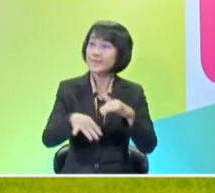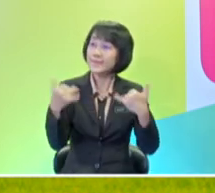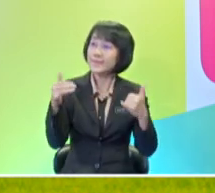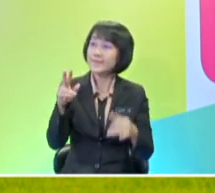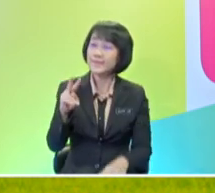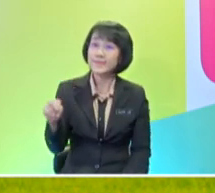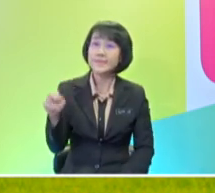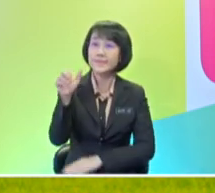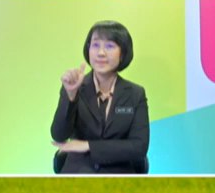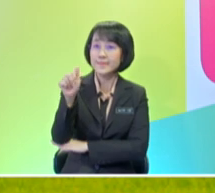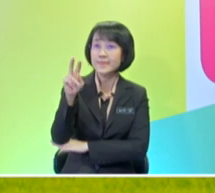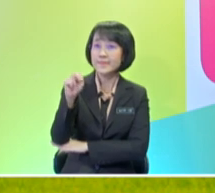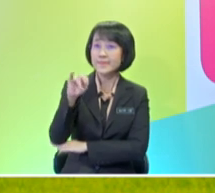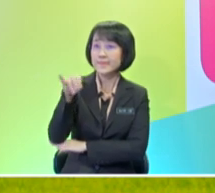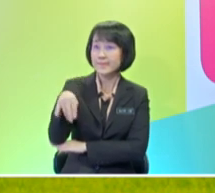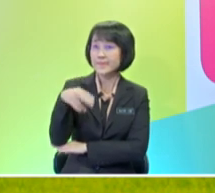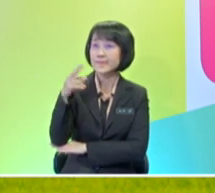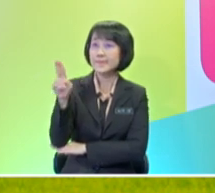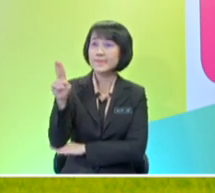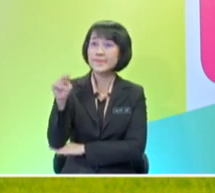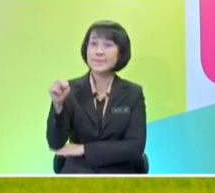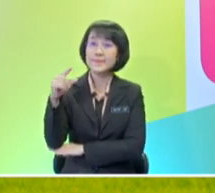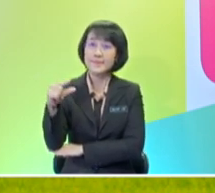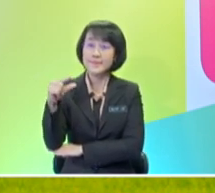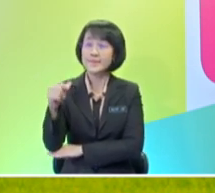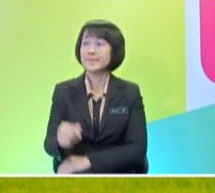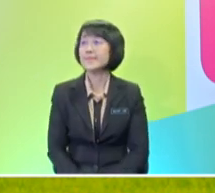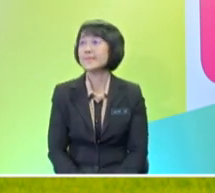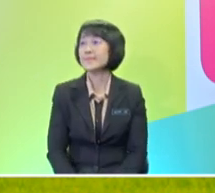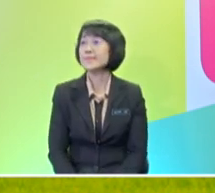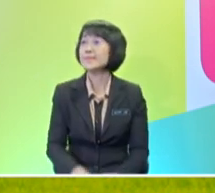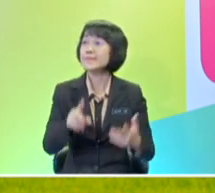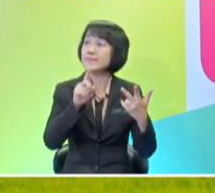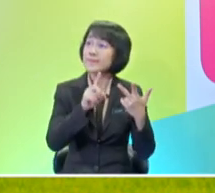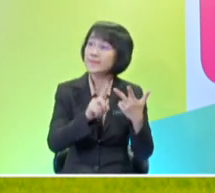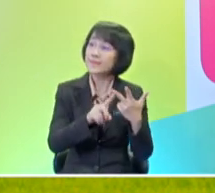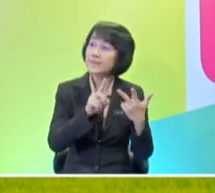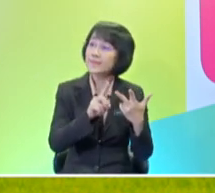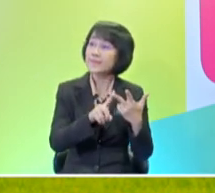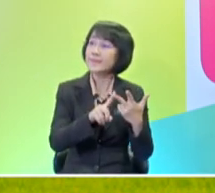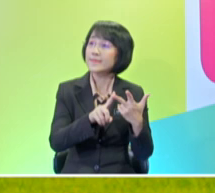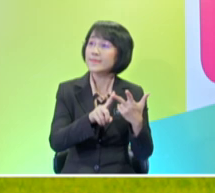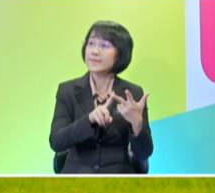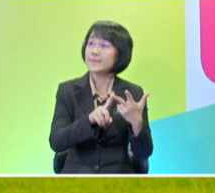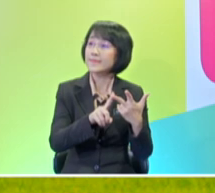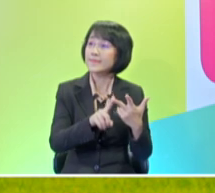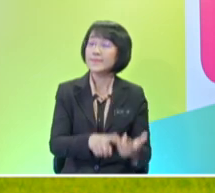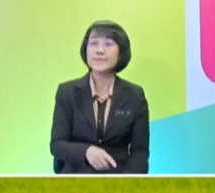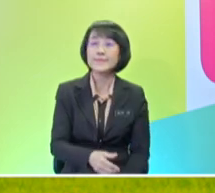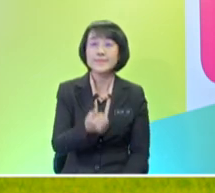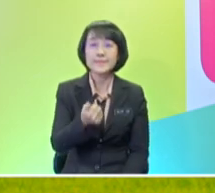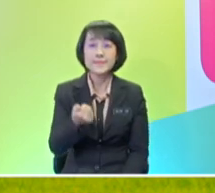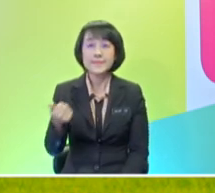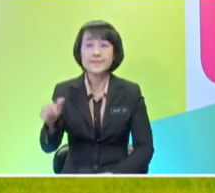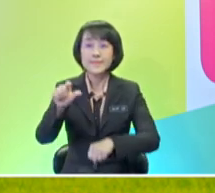permainan Ancol oke dan yang ketiga yang ketiga ada peralatan yang